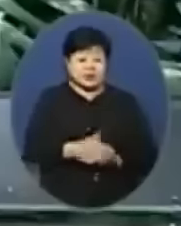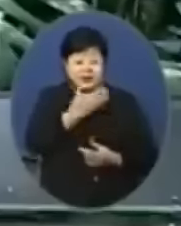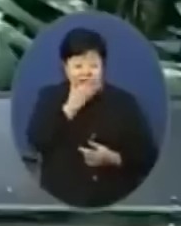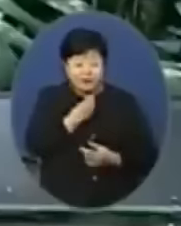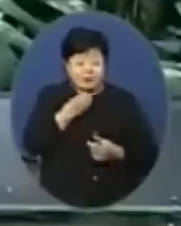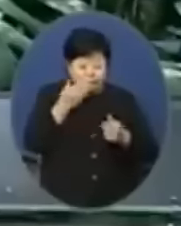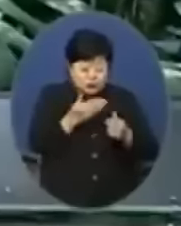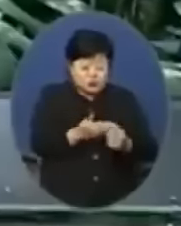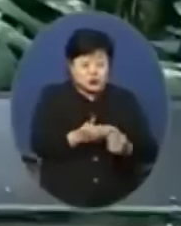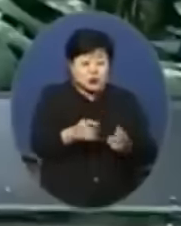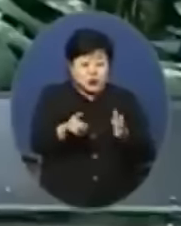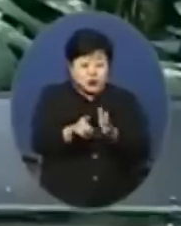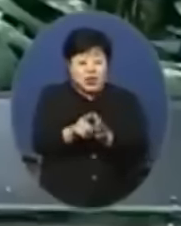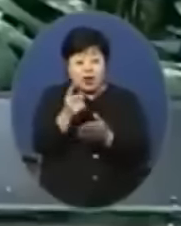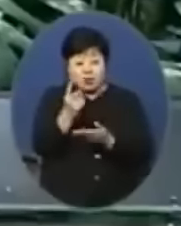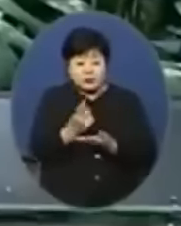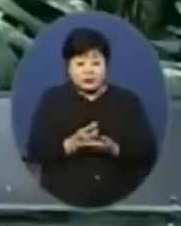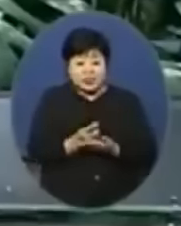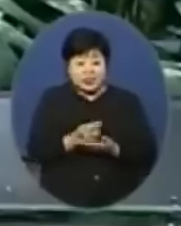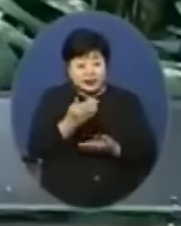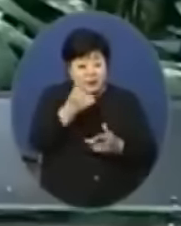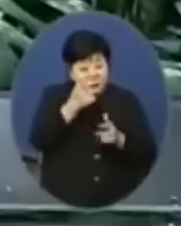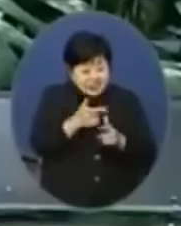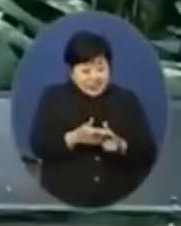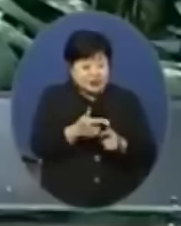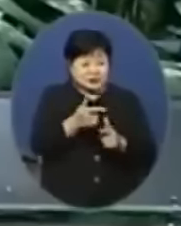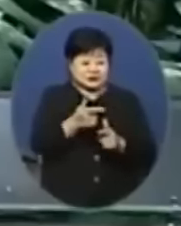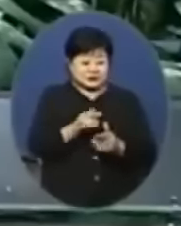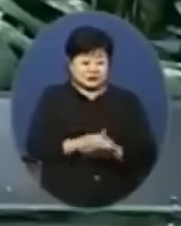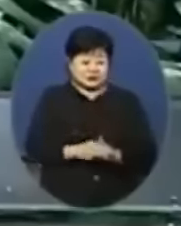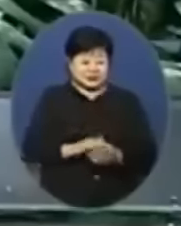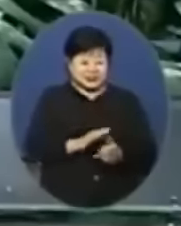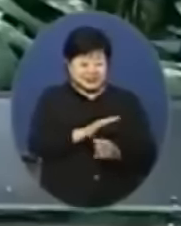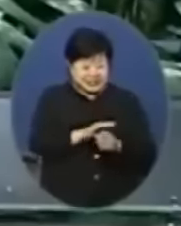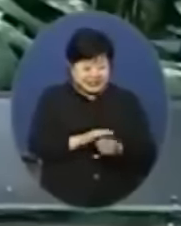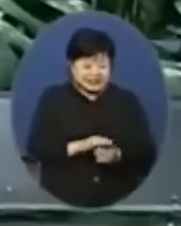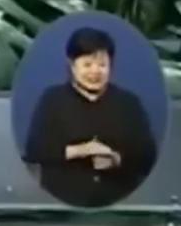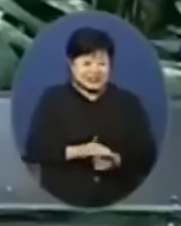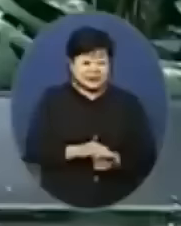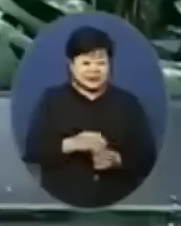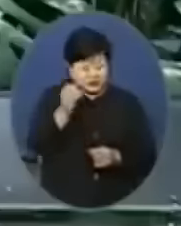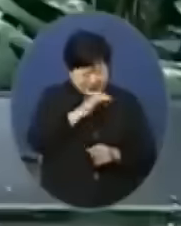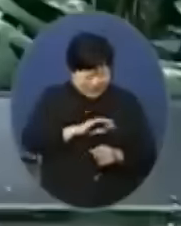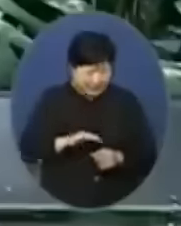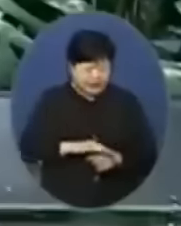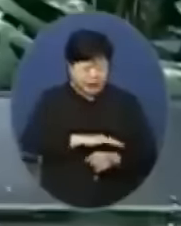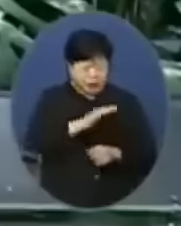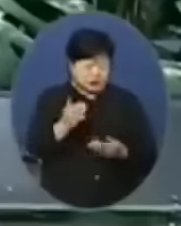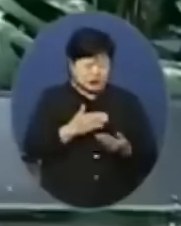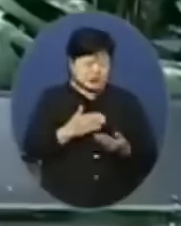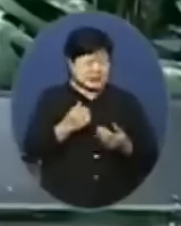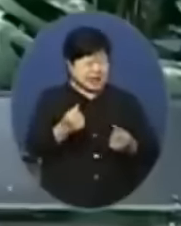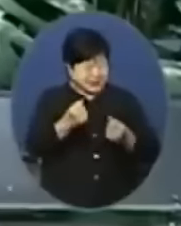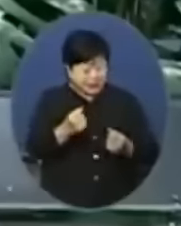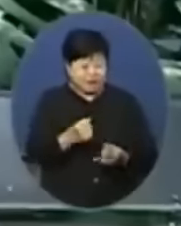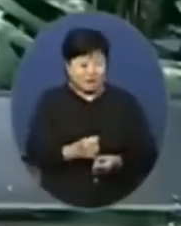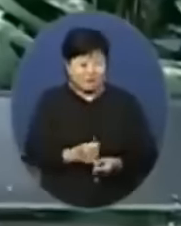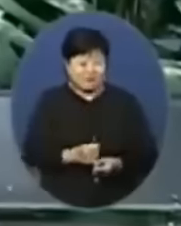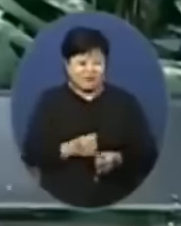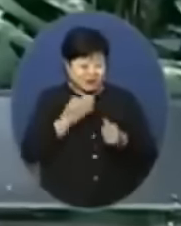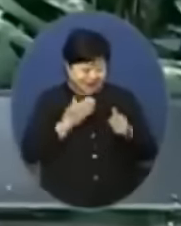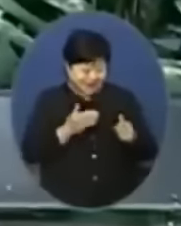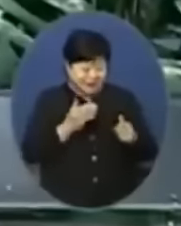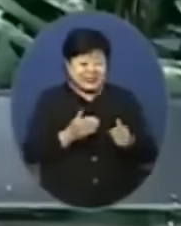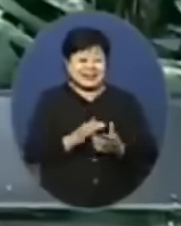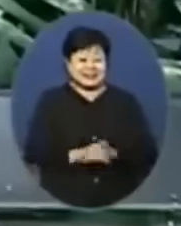행복을 주기 위해서 온 것이겠습니다. 그러므로 예수님 우리 보고 사랑하는 자여 내 영혼이 잘됨같이 범사에도 잘되고